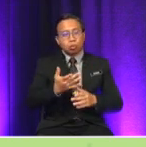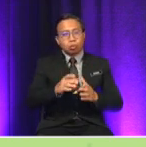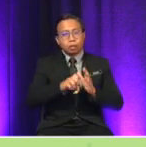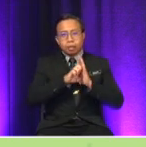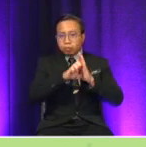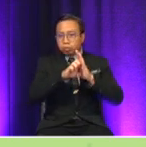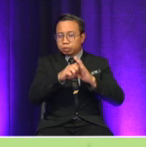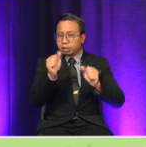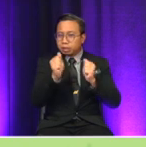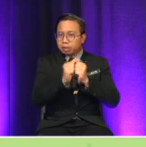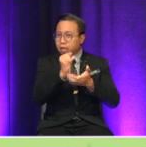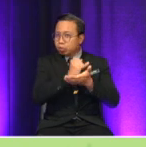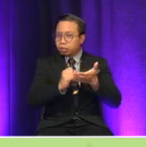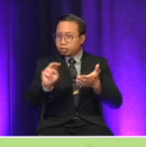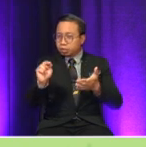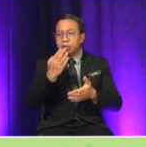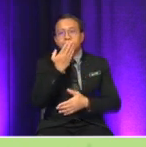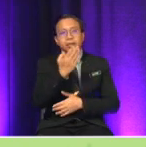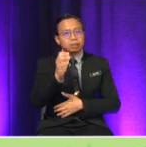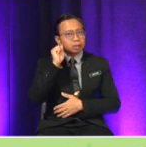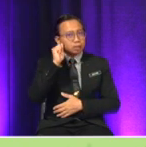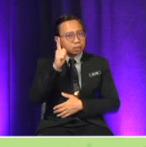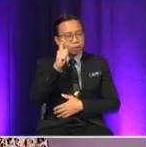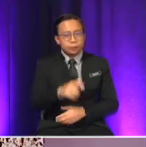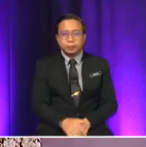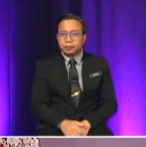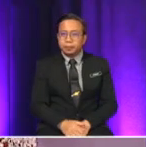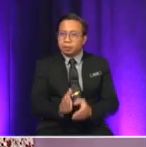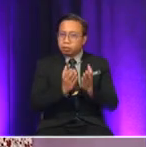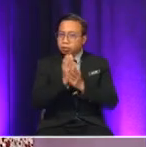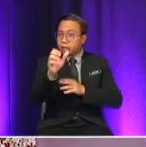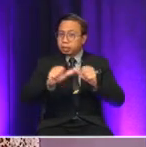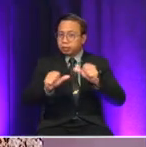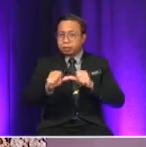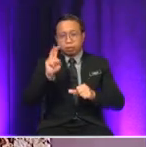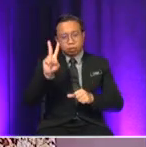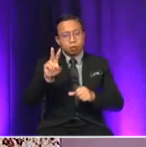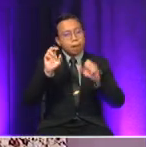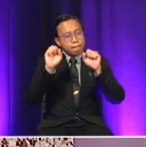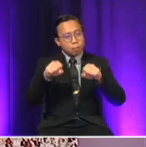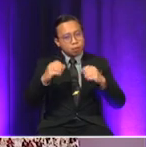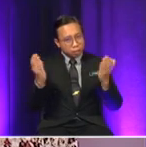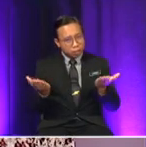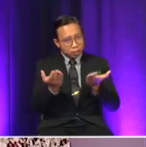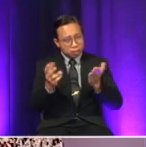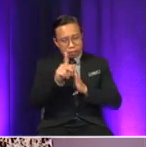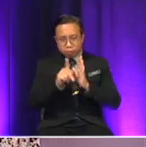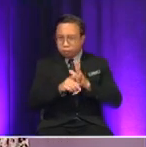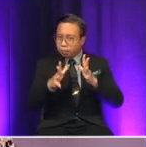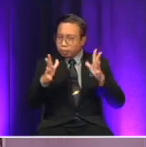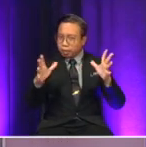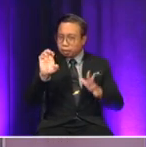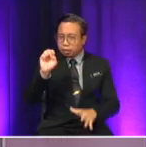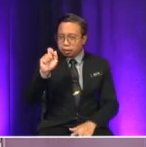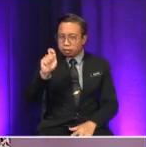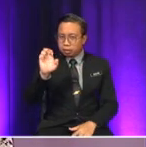lukisan. Okey, baik. Terima kasih, Alisha. Baik, kita teruskan dengan aktiviti yang kedua yang boleh merangsang perkembangan estetika dan